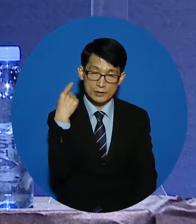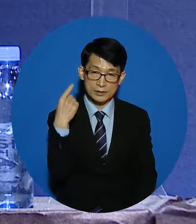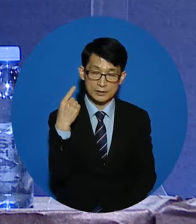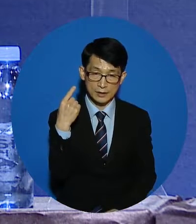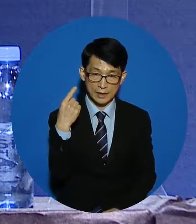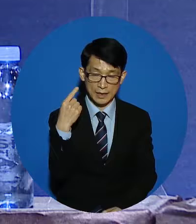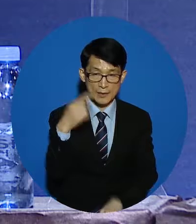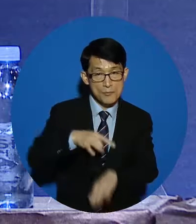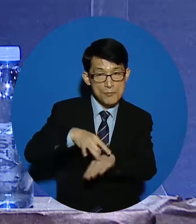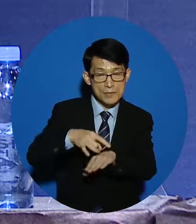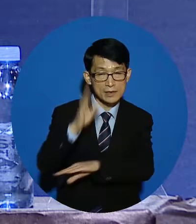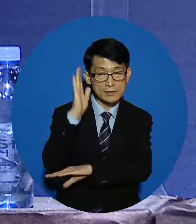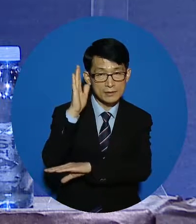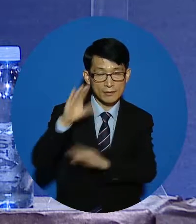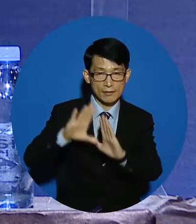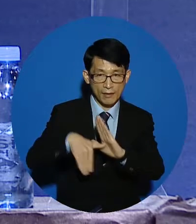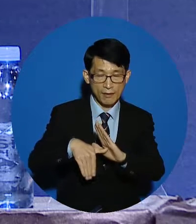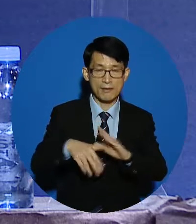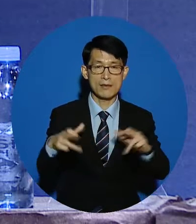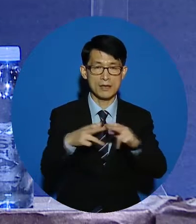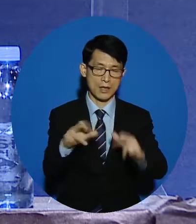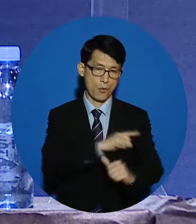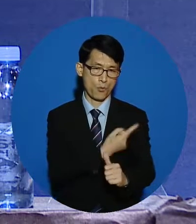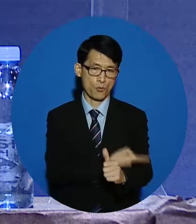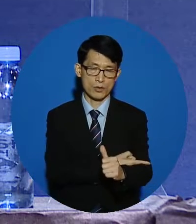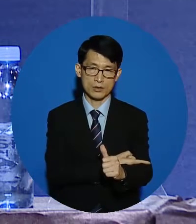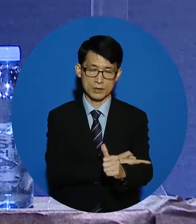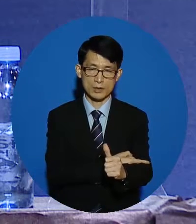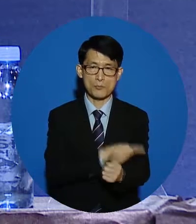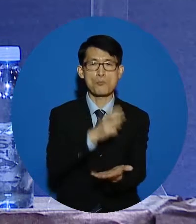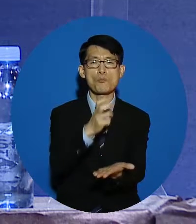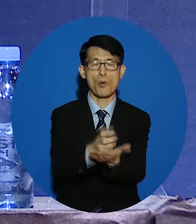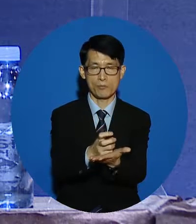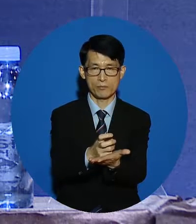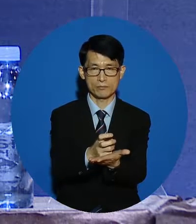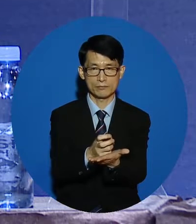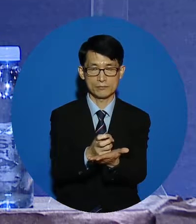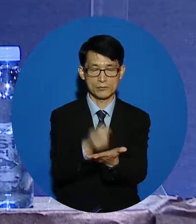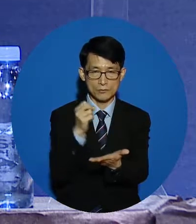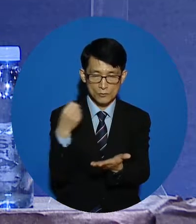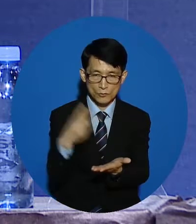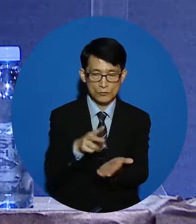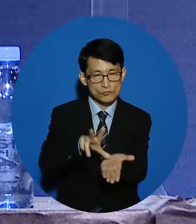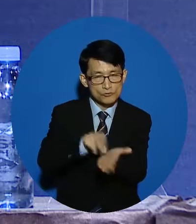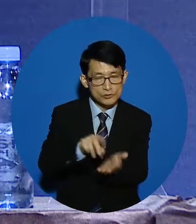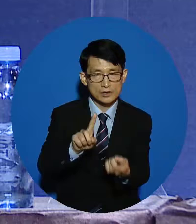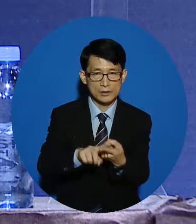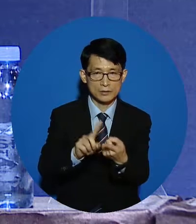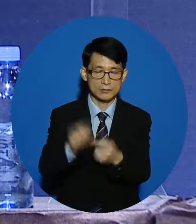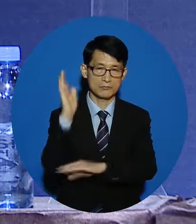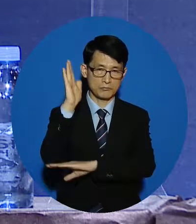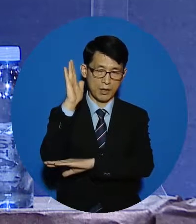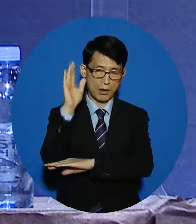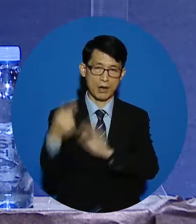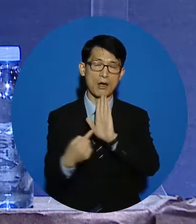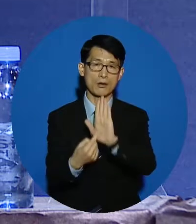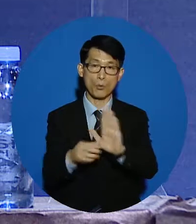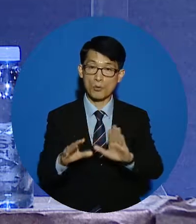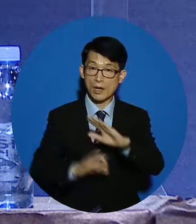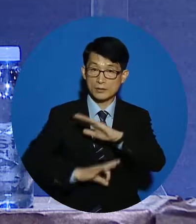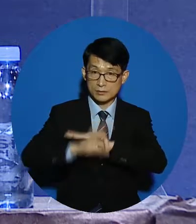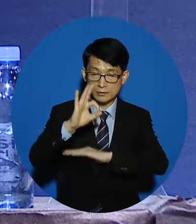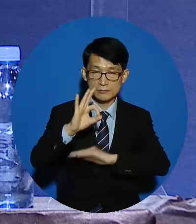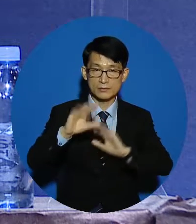세션에서 장애인 권리보장법 제정 방향과 과제에 대한 발제가 있었고, 오늘 오전